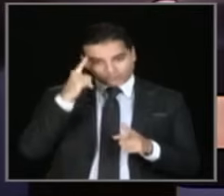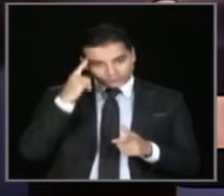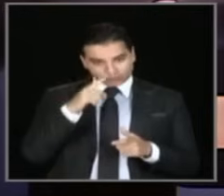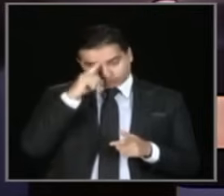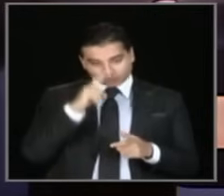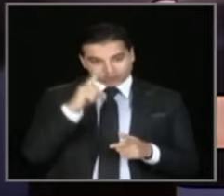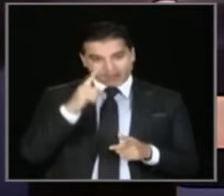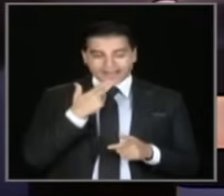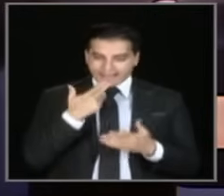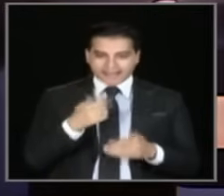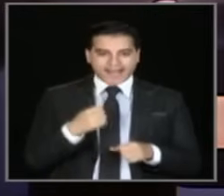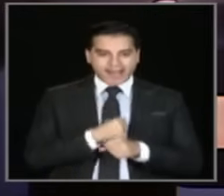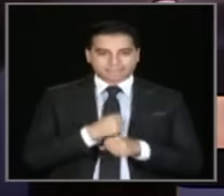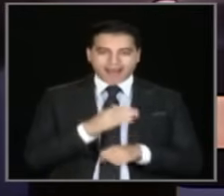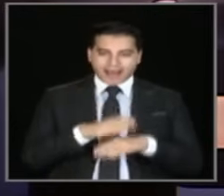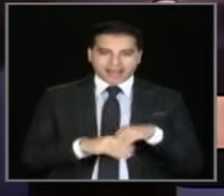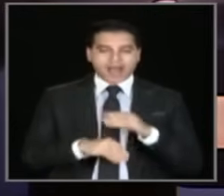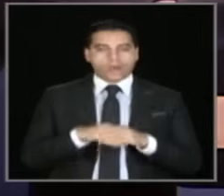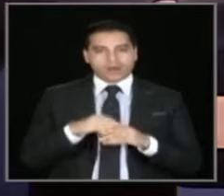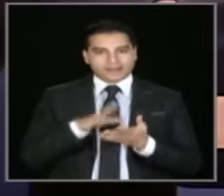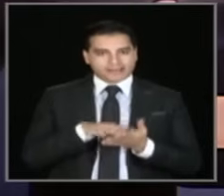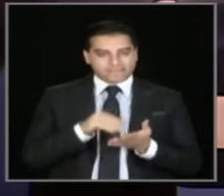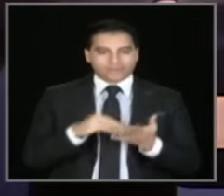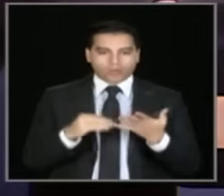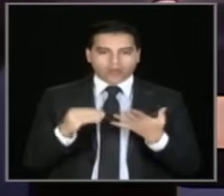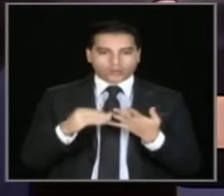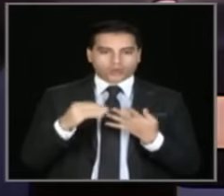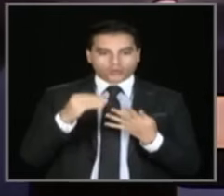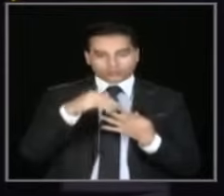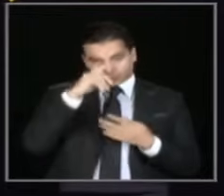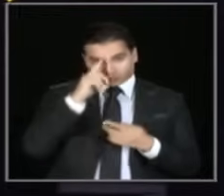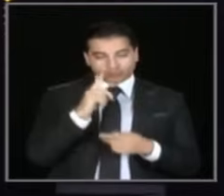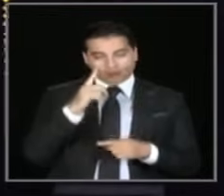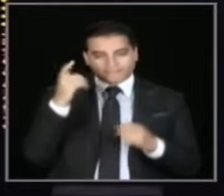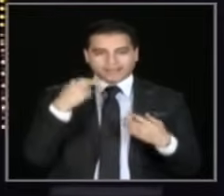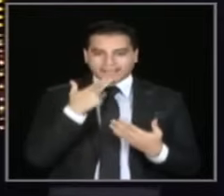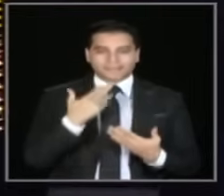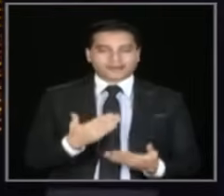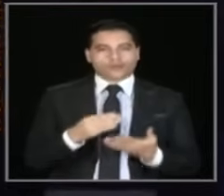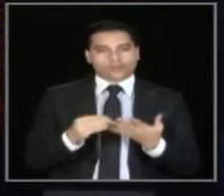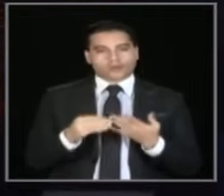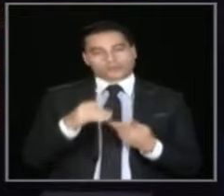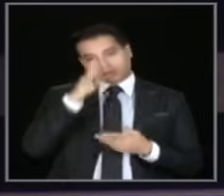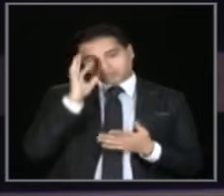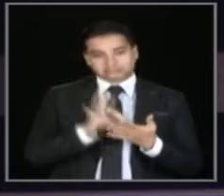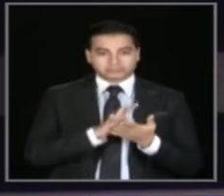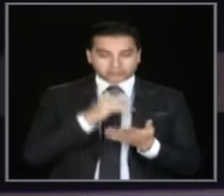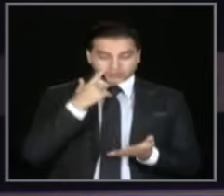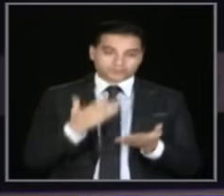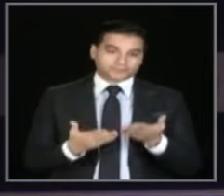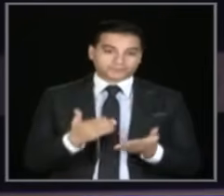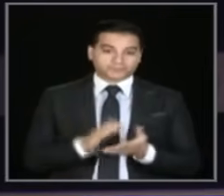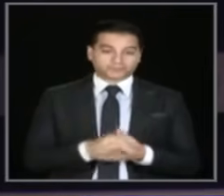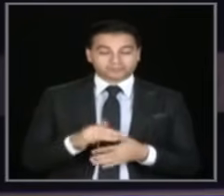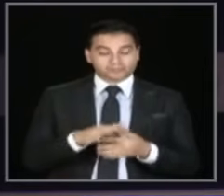الله خير، يعني احنا نحاول الاول نبدا الماتش كده واحده واحده وربنا يكرمنا ان شاء الله، يعني على حسب بقى الظروف. ربنا يوفقكم،